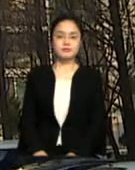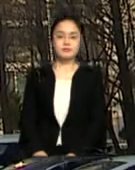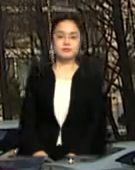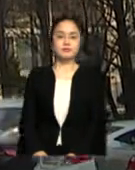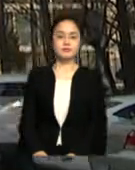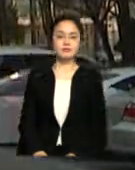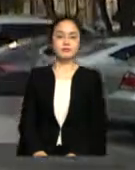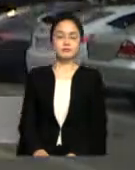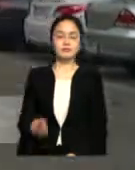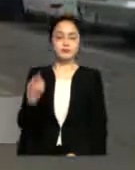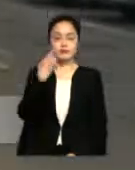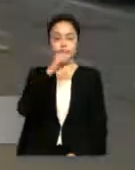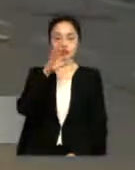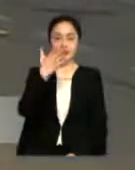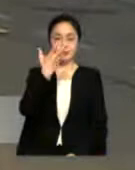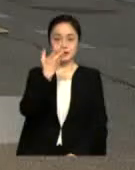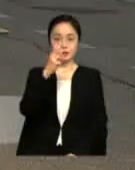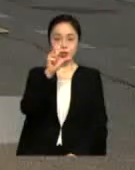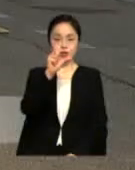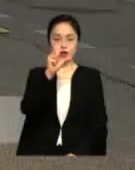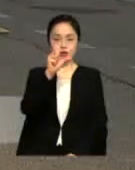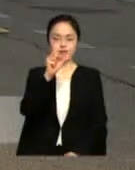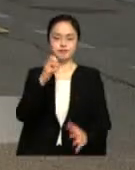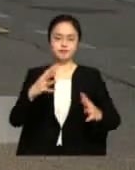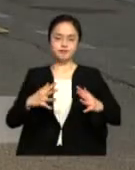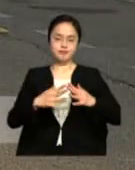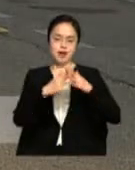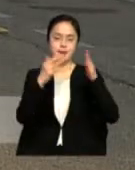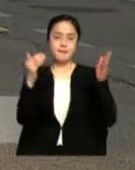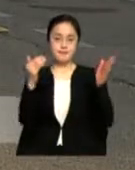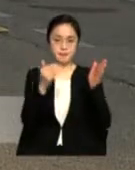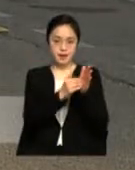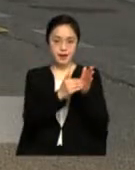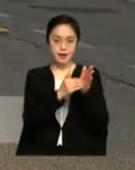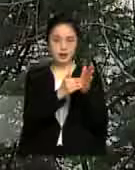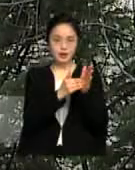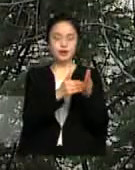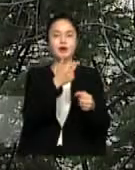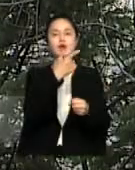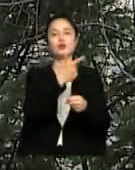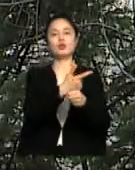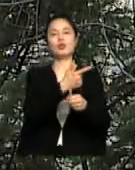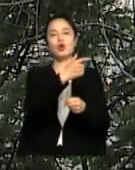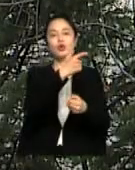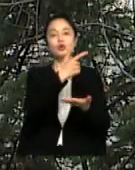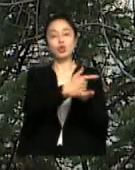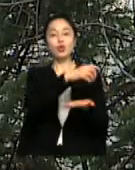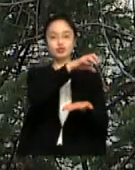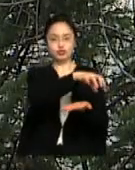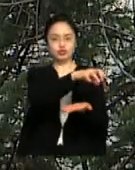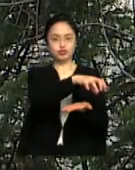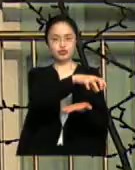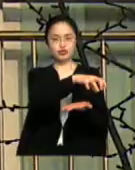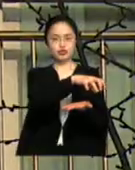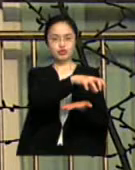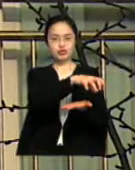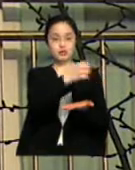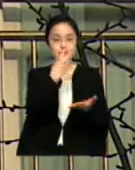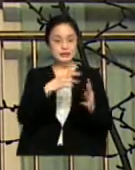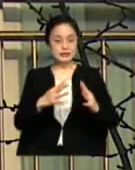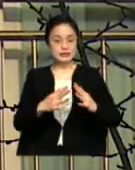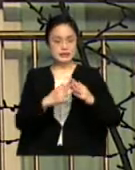지난 1985년 지어진 노원구 공릉동 의한 아파트 단지입니다 재건축 연한 인 30년을 초과해